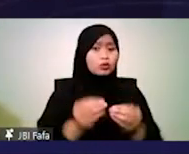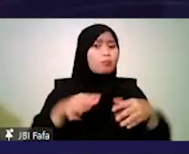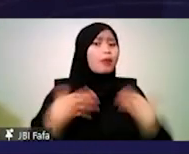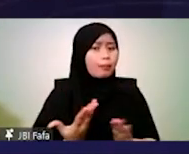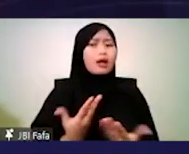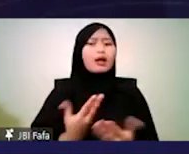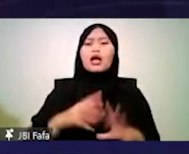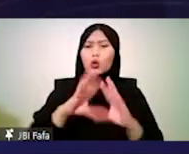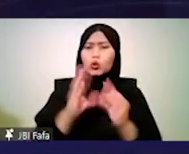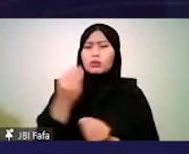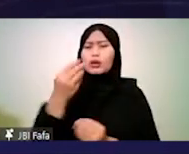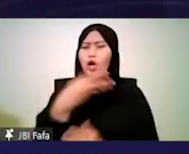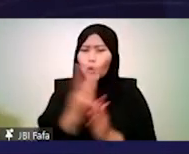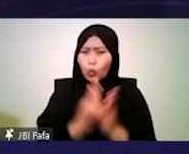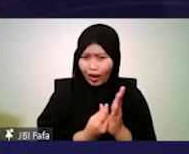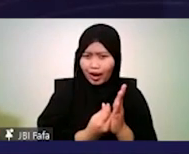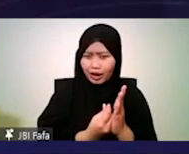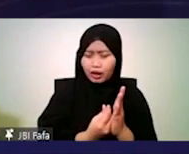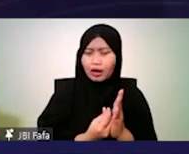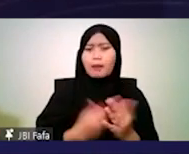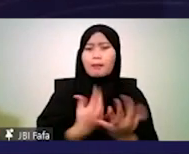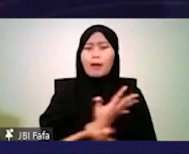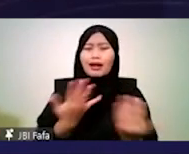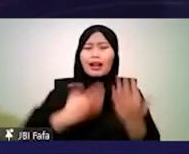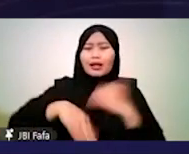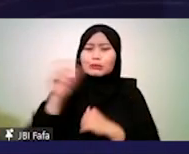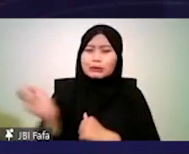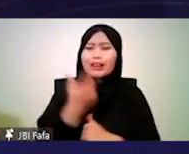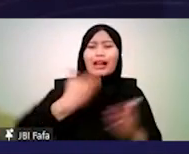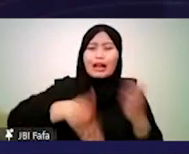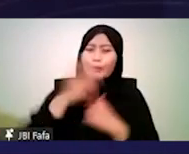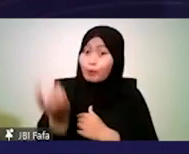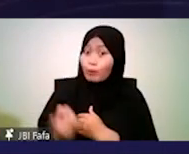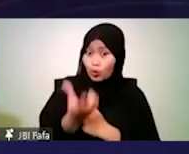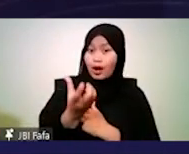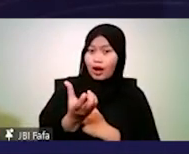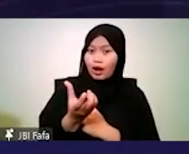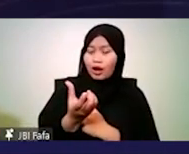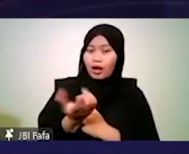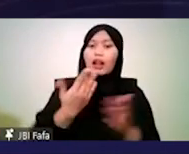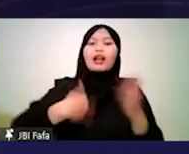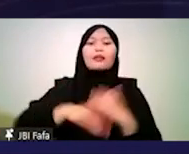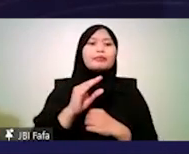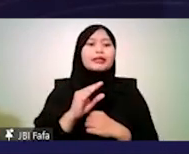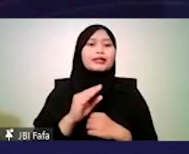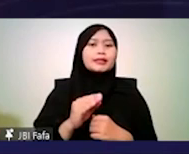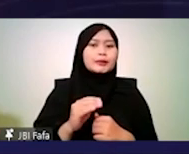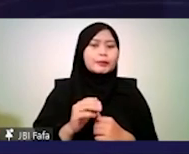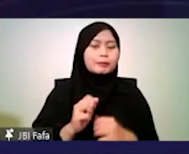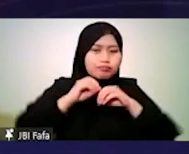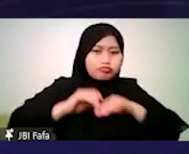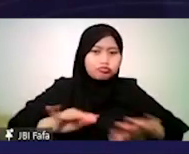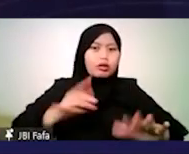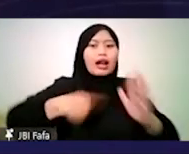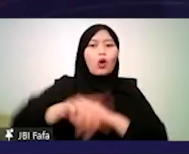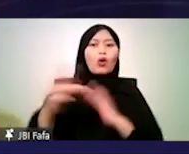dari masyarakat kita lebih cepat lebih mudah dan kemudian lebih dahsyat kalau melalui digital